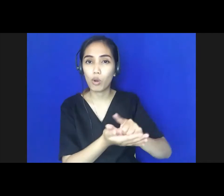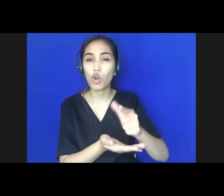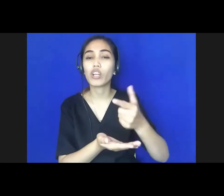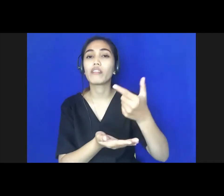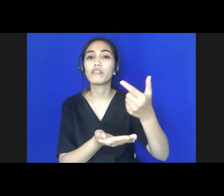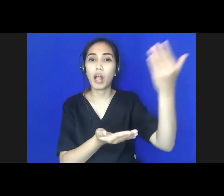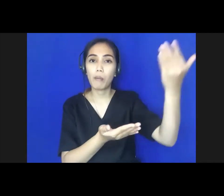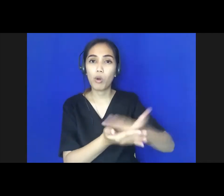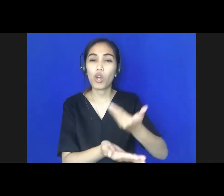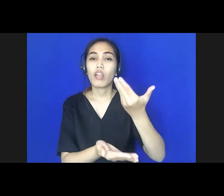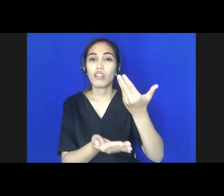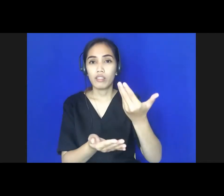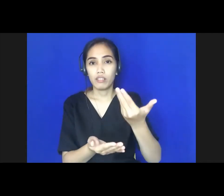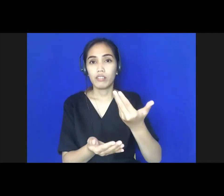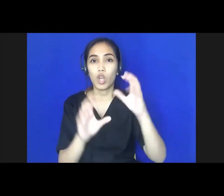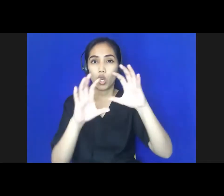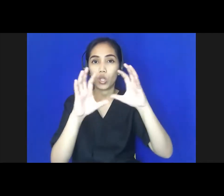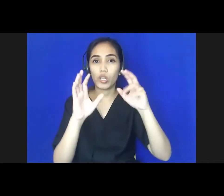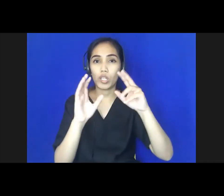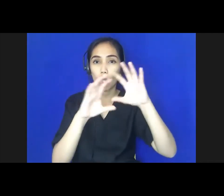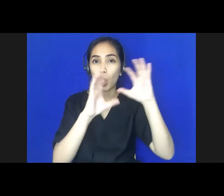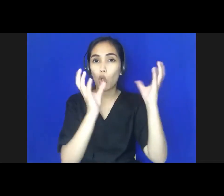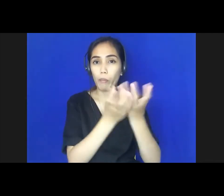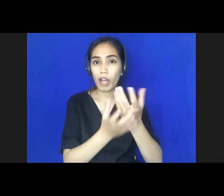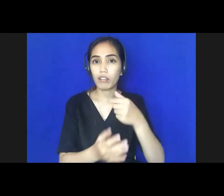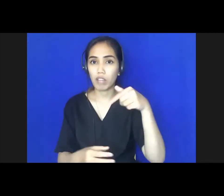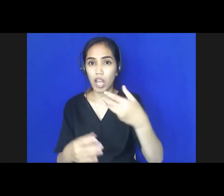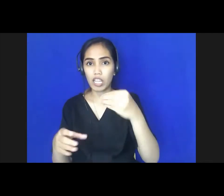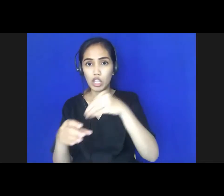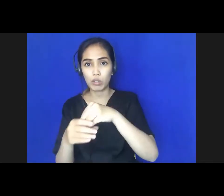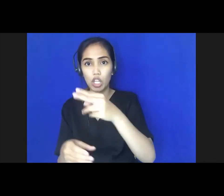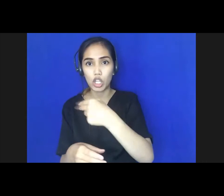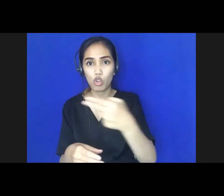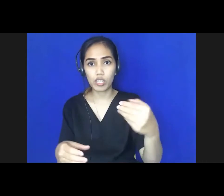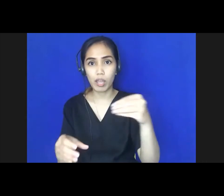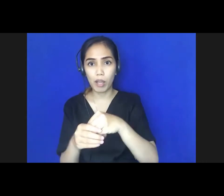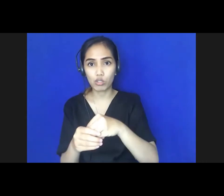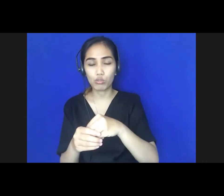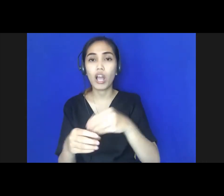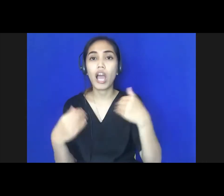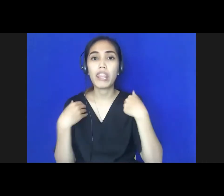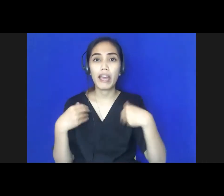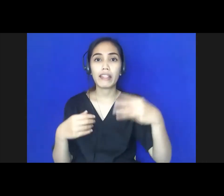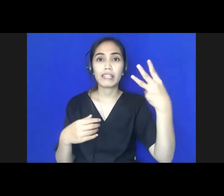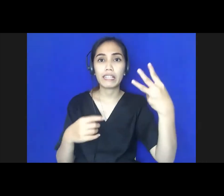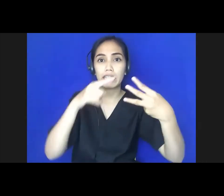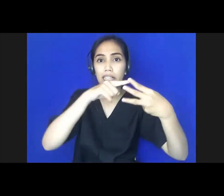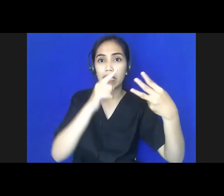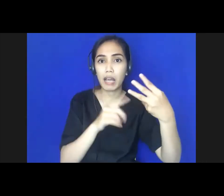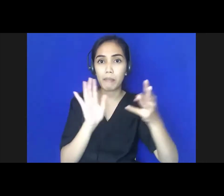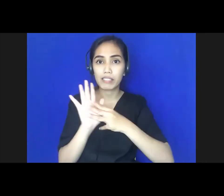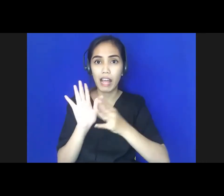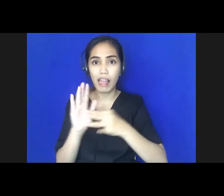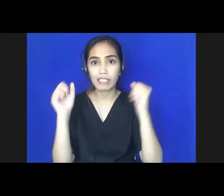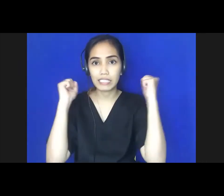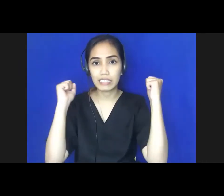Report, Indonesia masih saat ini termasuk ke dalam negara yang memiliki 3 permasalahan gizi sekaligus.